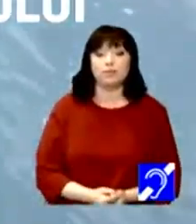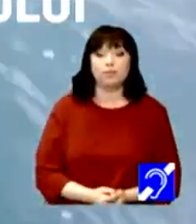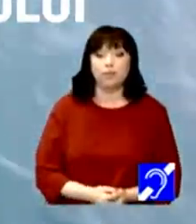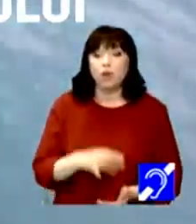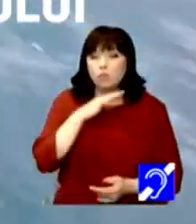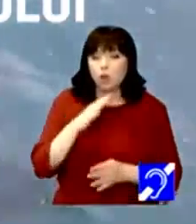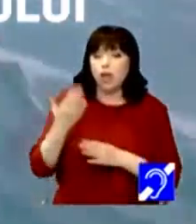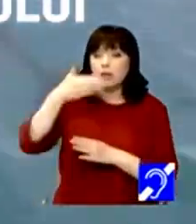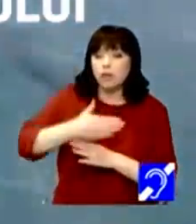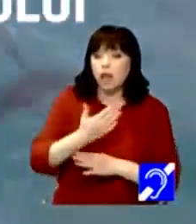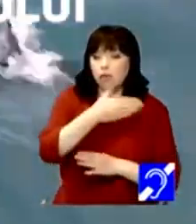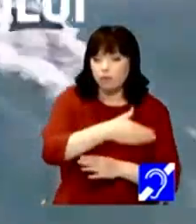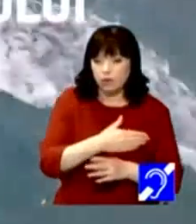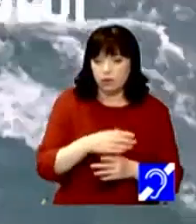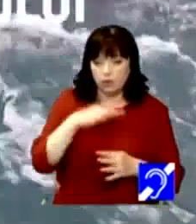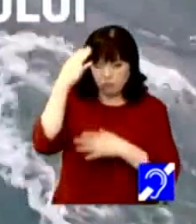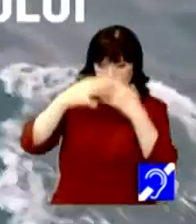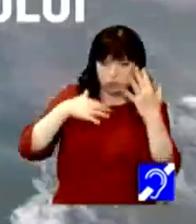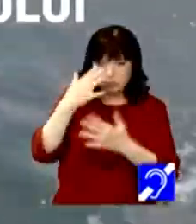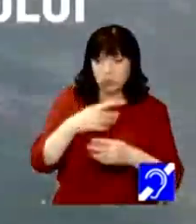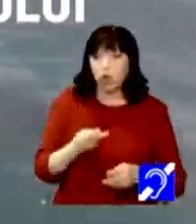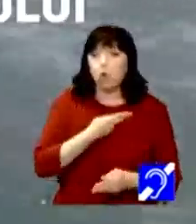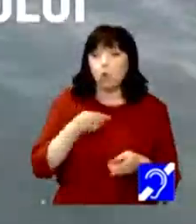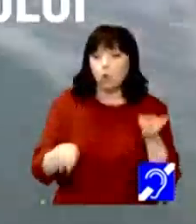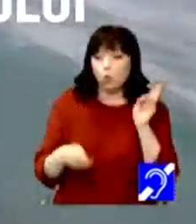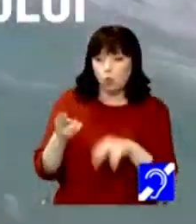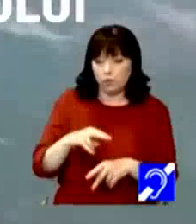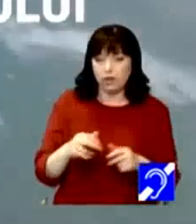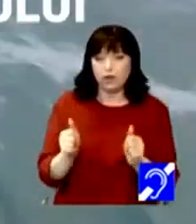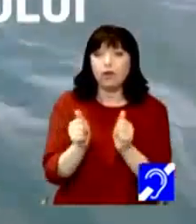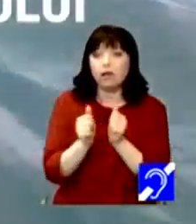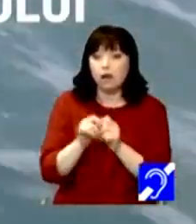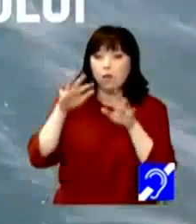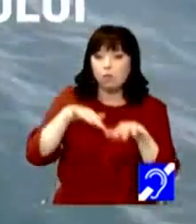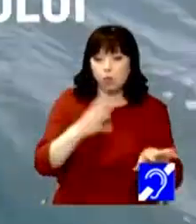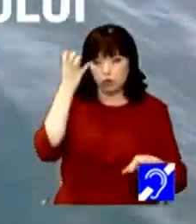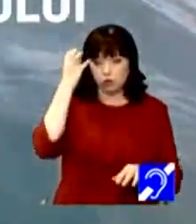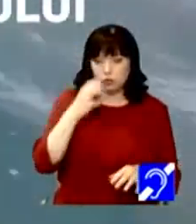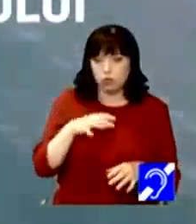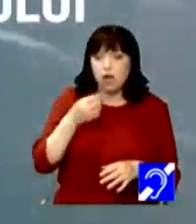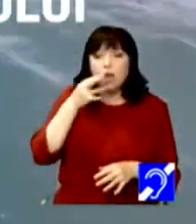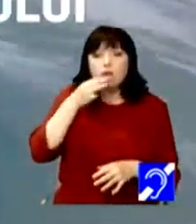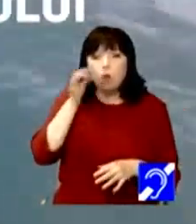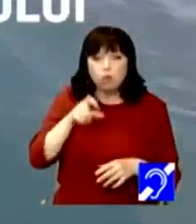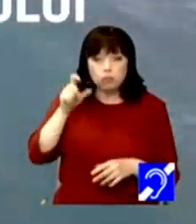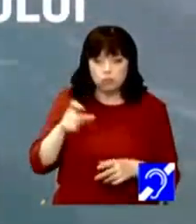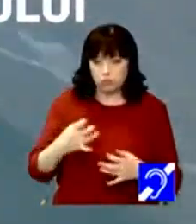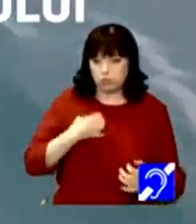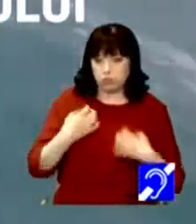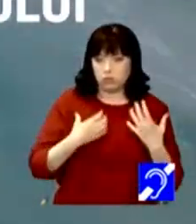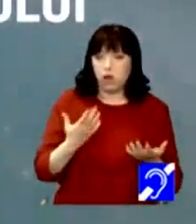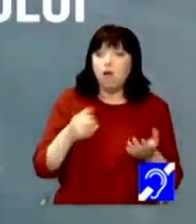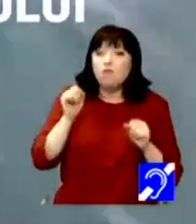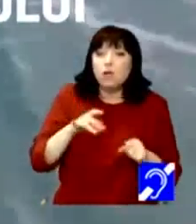Zeci de delfini au eșuat și au murit în ultimele luni pe plajele Mării Negre. Experții sunt în alertă. O posibilă cauză a